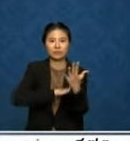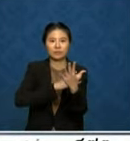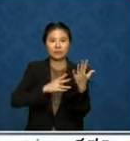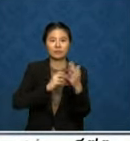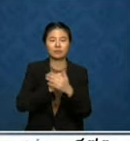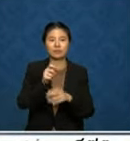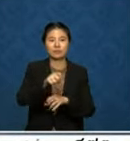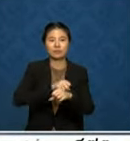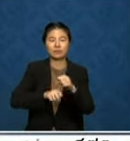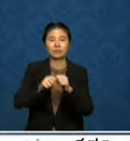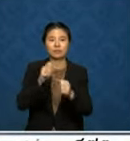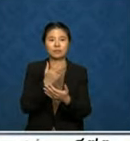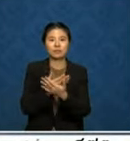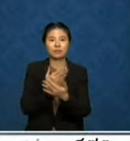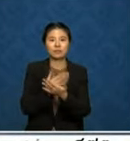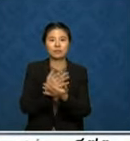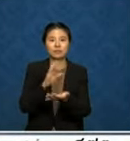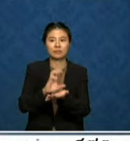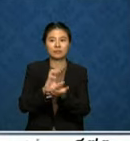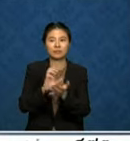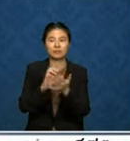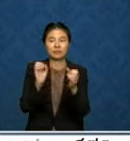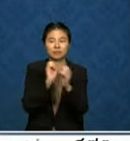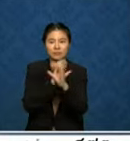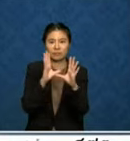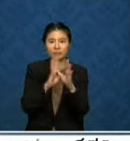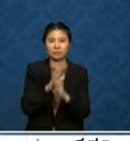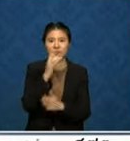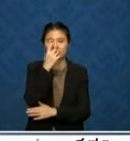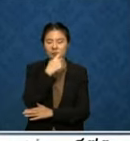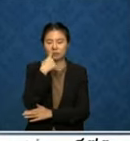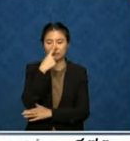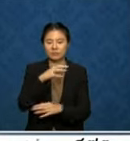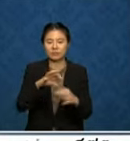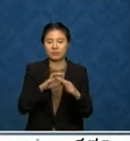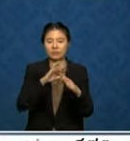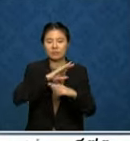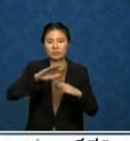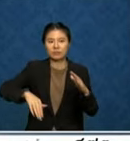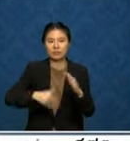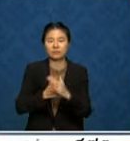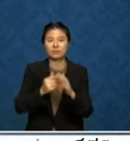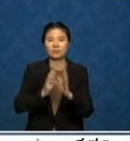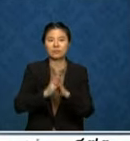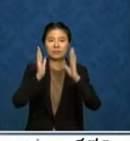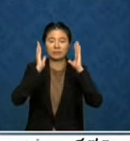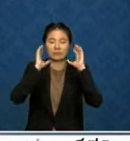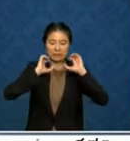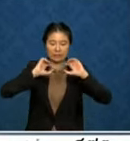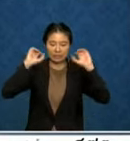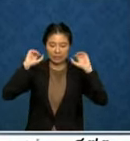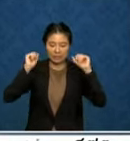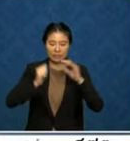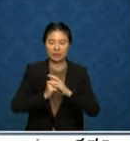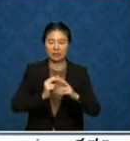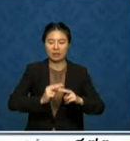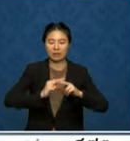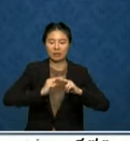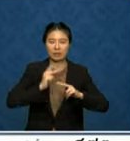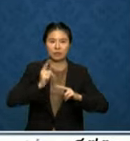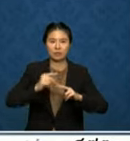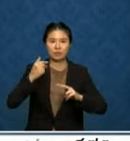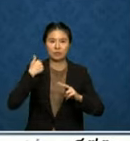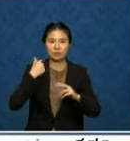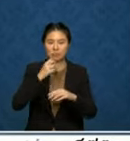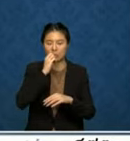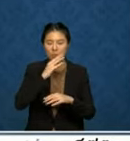ใช้งบโฆษณาประชาสัมพันธ์ที่โปร่งใสผู้มีส่วนเกี่ยวข้องทั้งหมดทั้งภาครัฐเอกชนองค์กรสื่อก็ควรมีการท